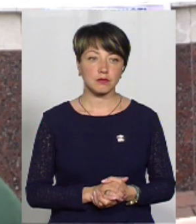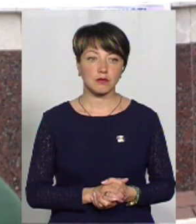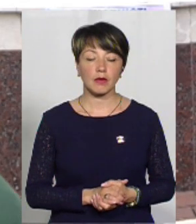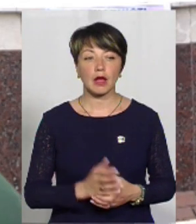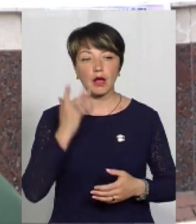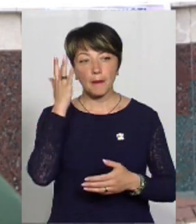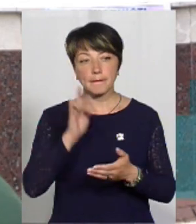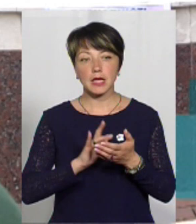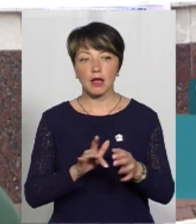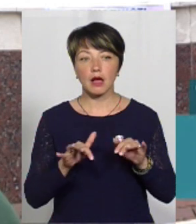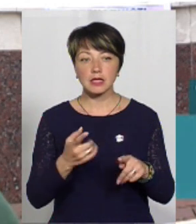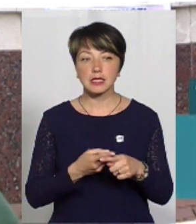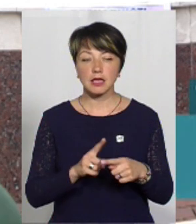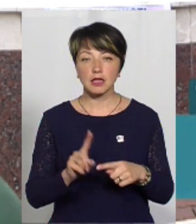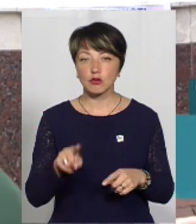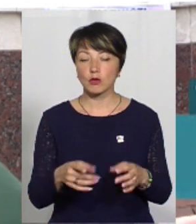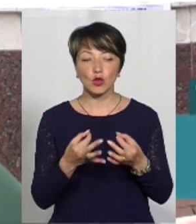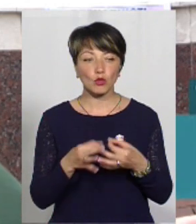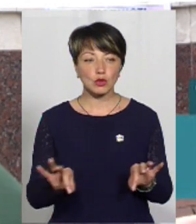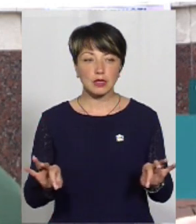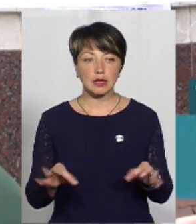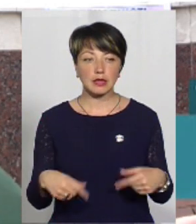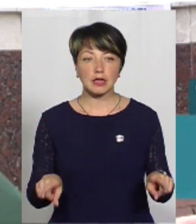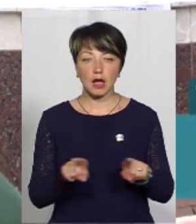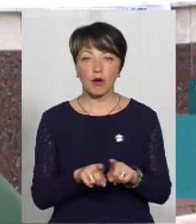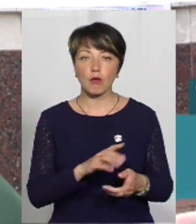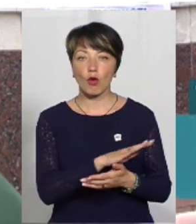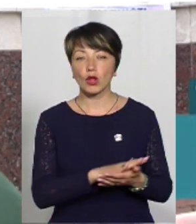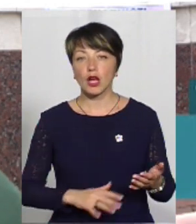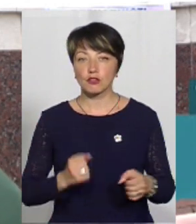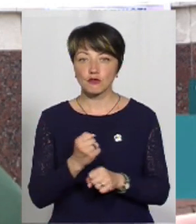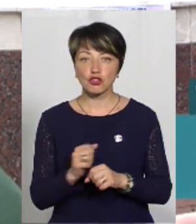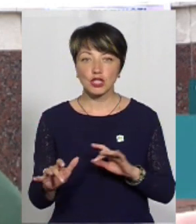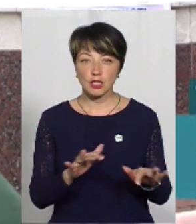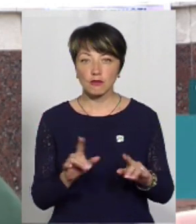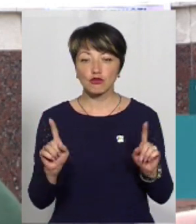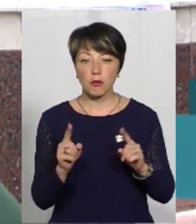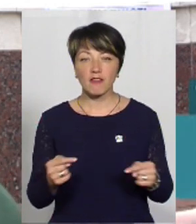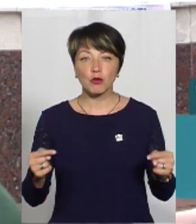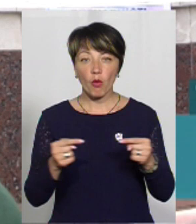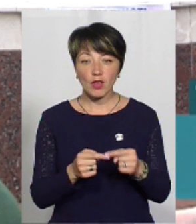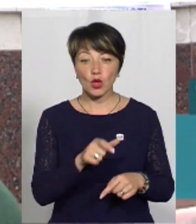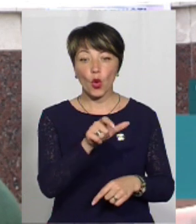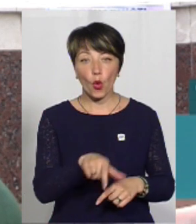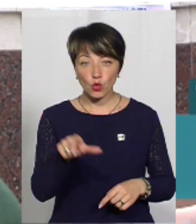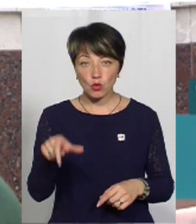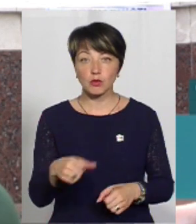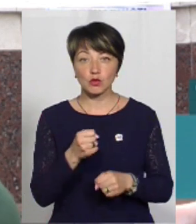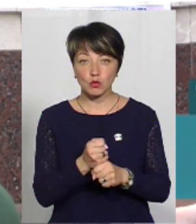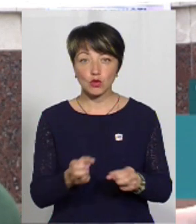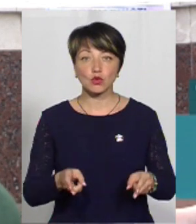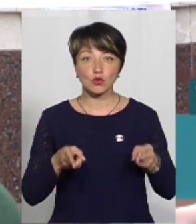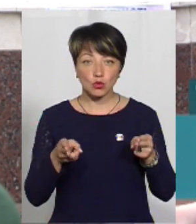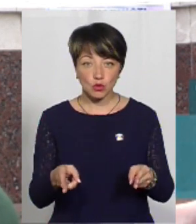Мета акції – це те, щоб не допустити таких подальших вчинків і щоб відповідні особи, які скоїли даний злочин,